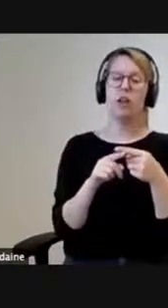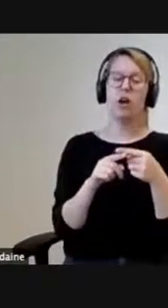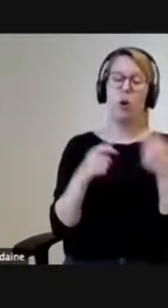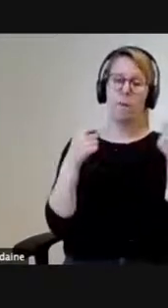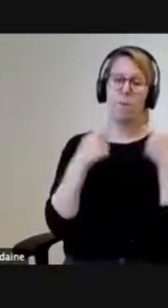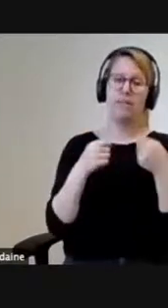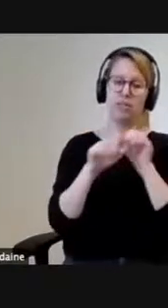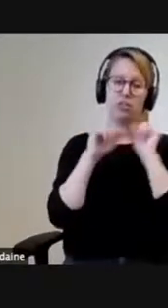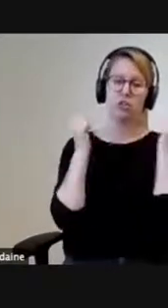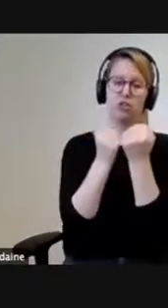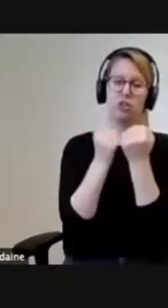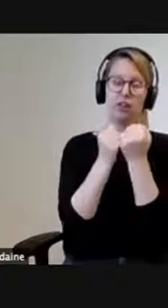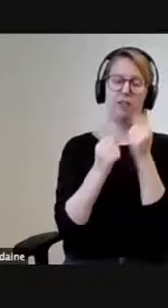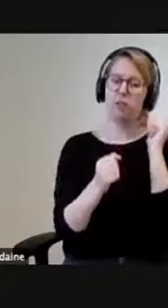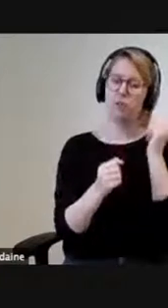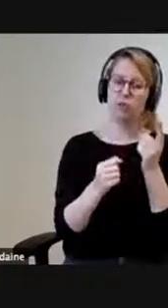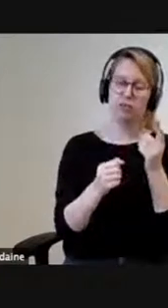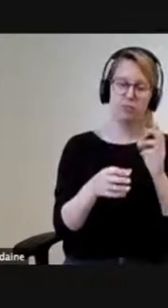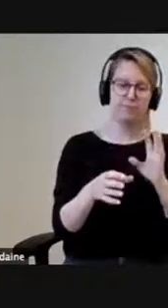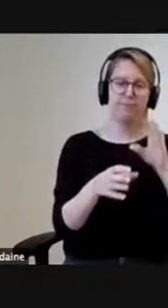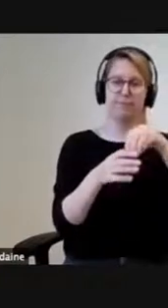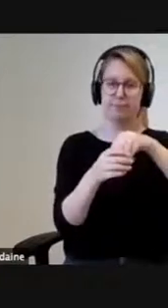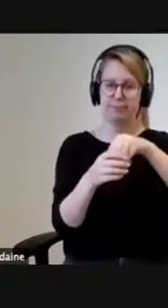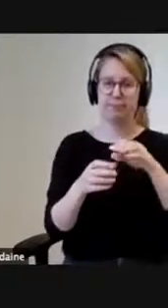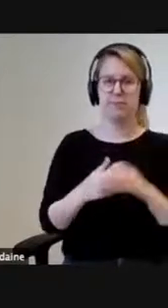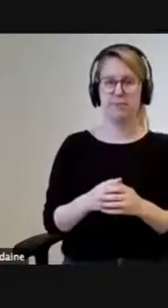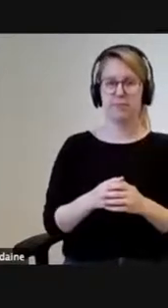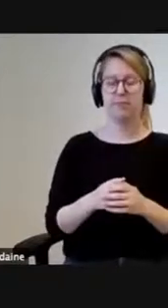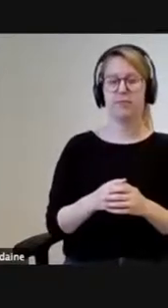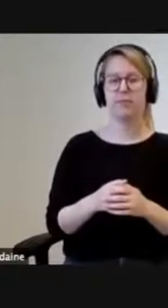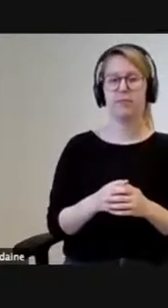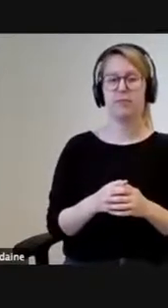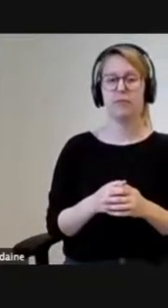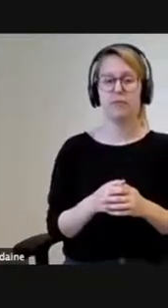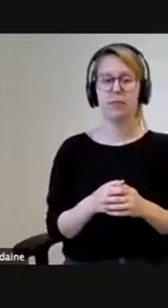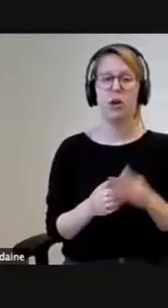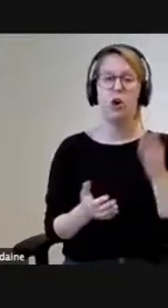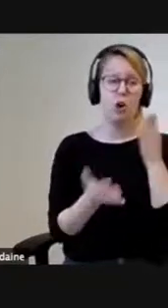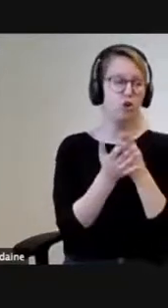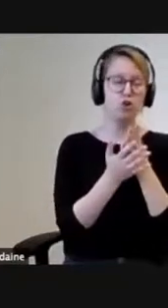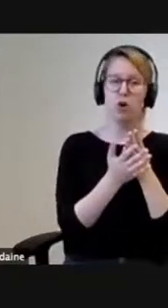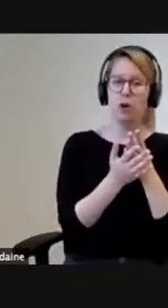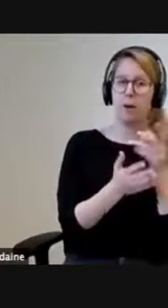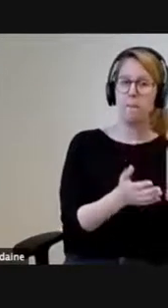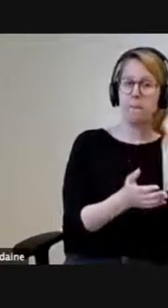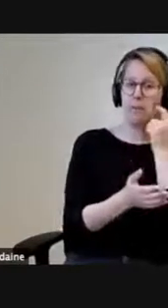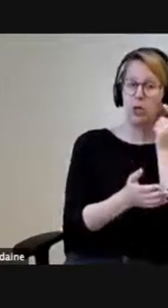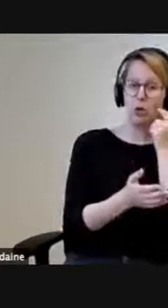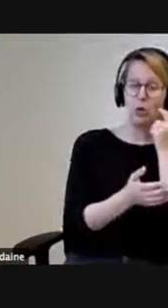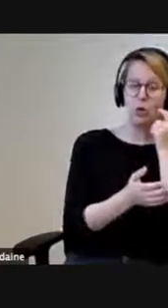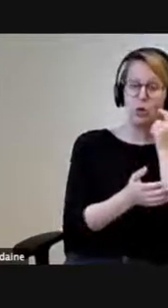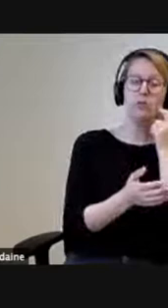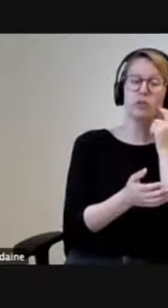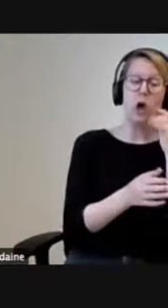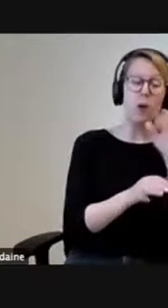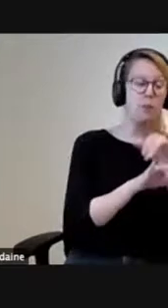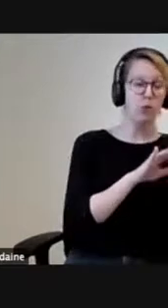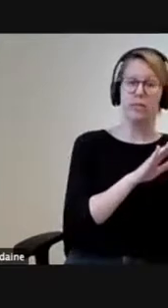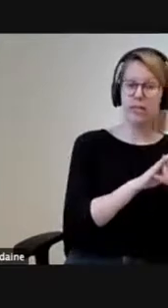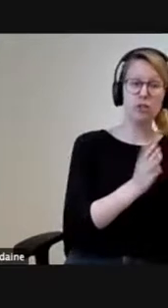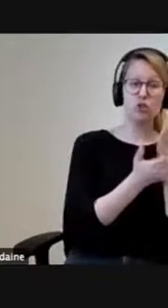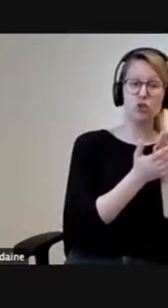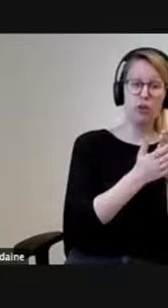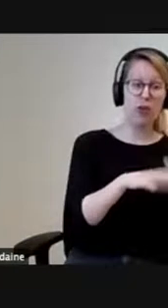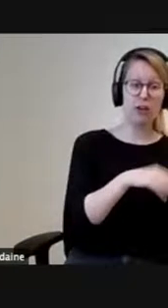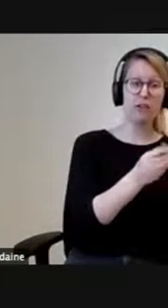projet pilote dans 8 États membres et qui peut s'appuyer également sur la carte européenne du stationnement pour les personnes en situation de